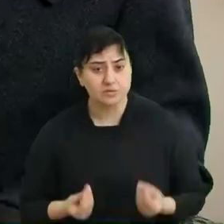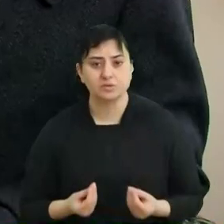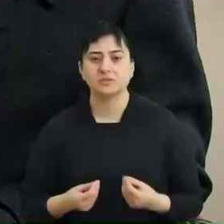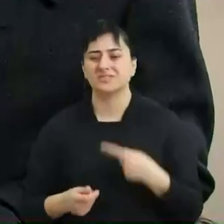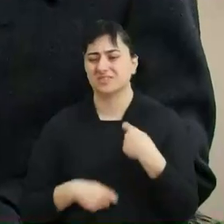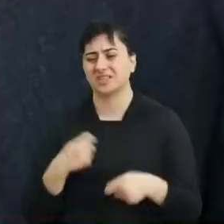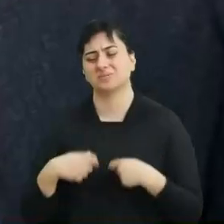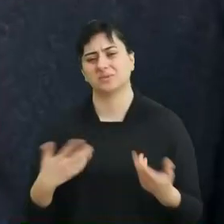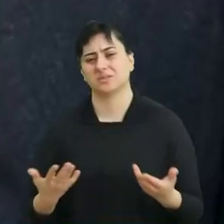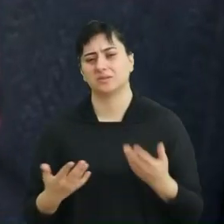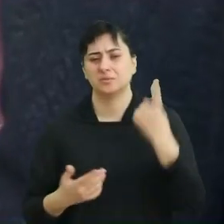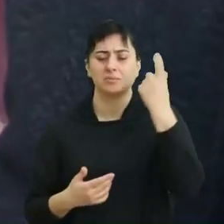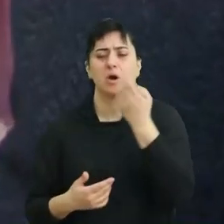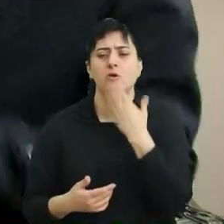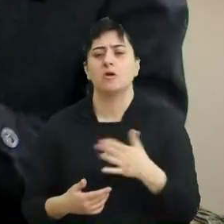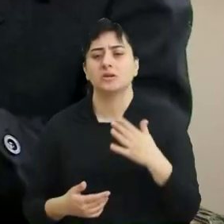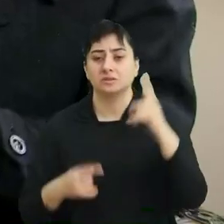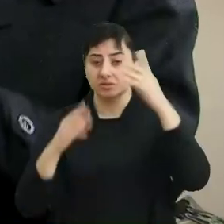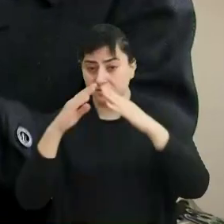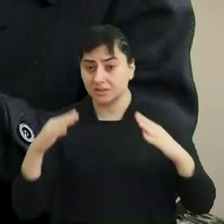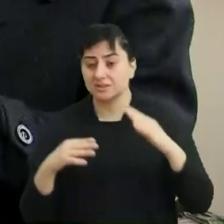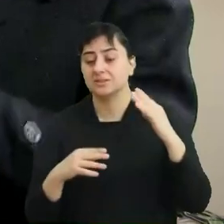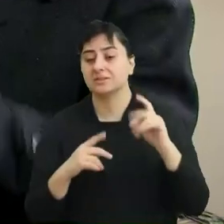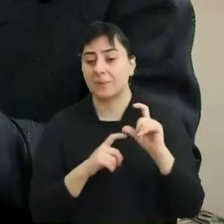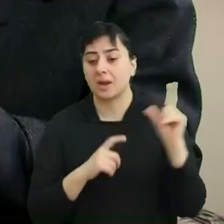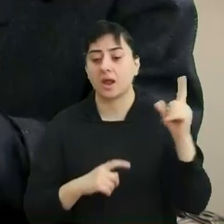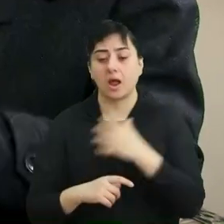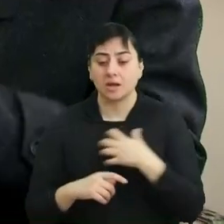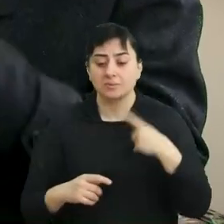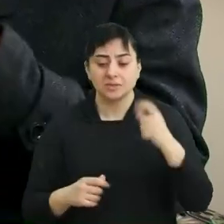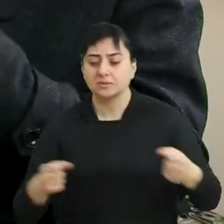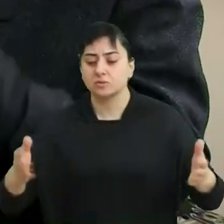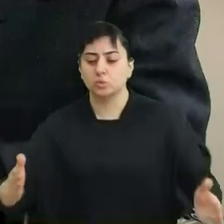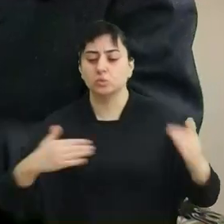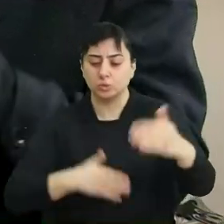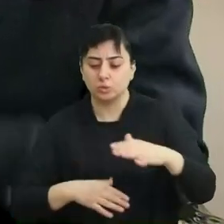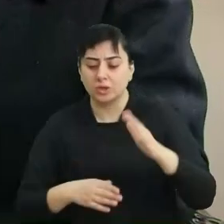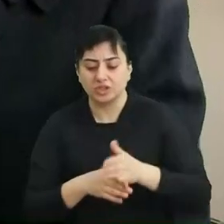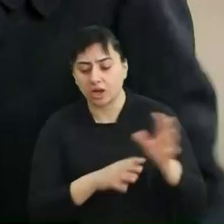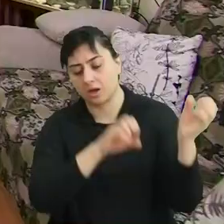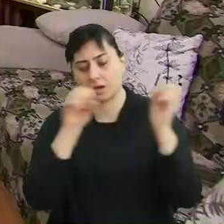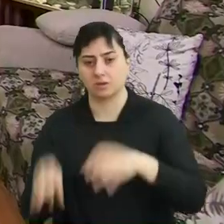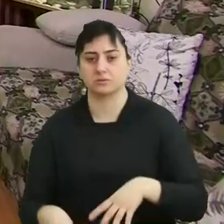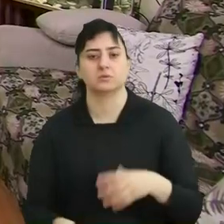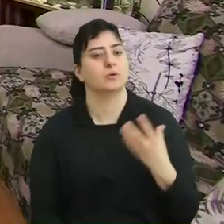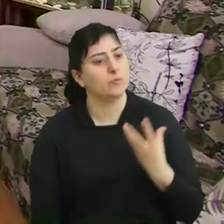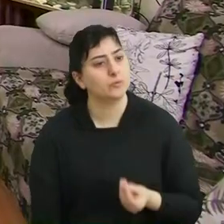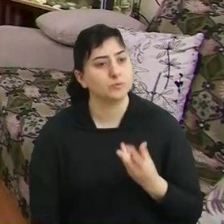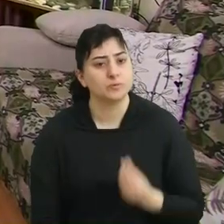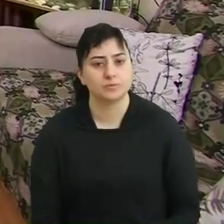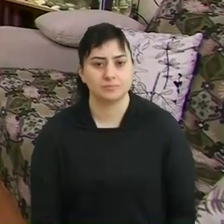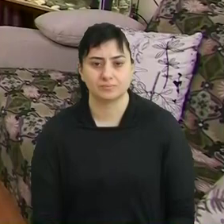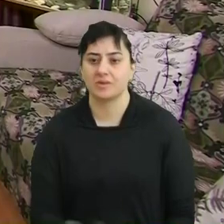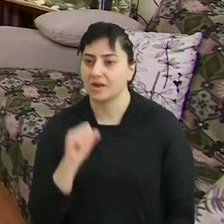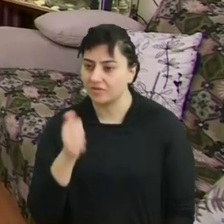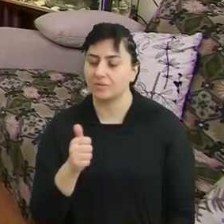Ne saçmalıyorsun Şükrü? Ne parası ya? Çatıda Serpil annemin sandığı var. Onun içindeki eşyalar aşağı indirilecek. Tamam